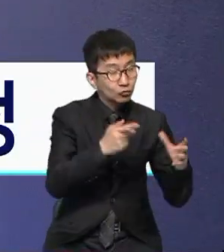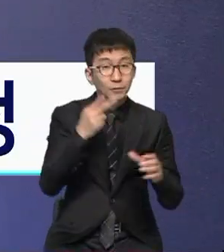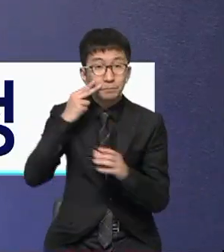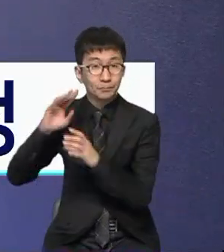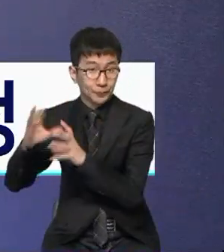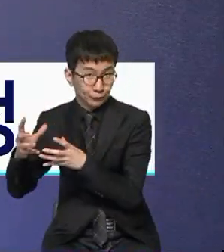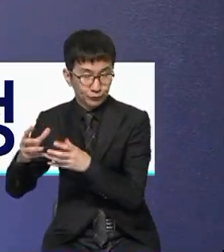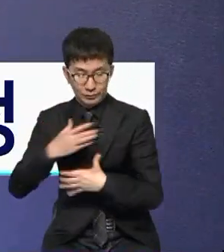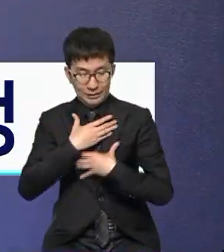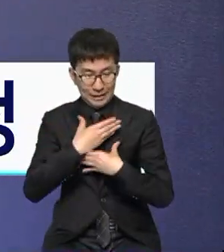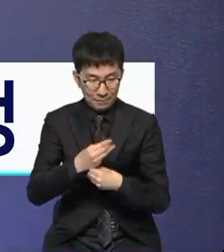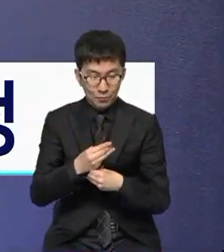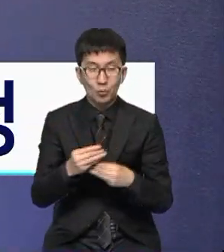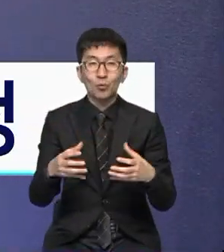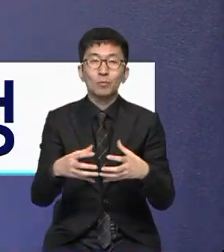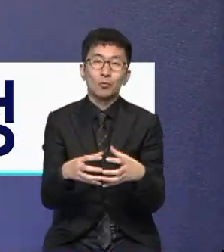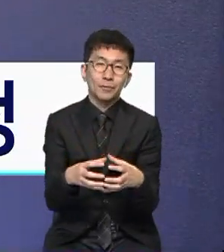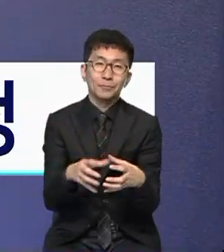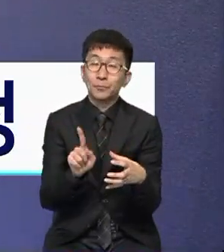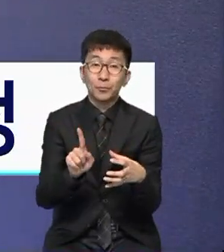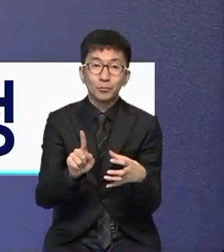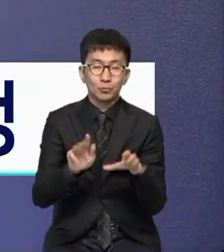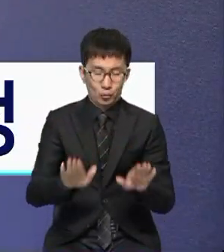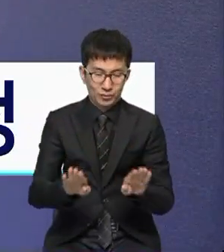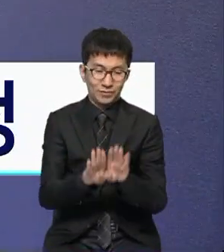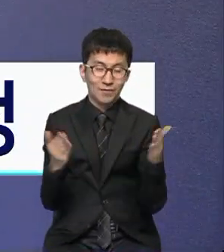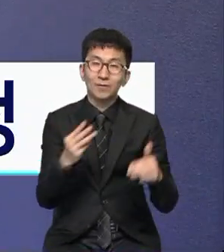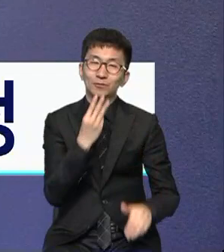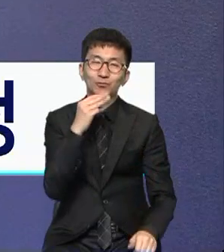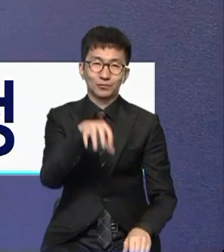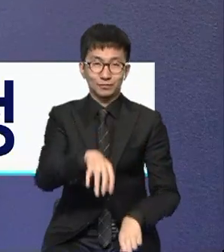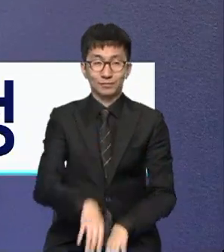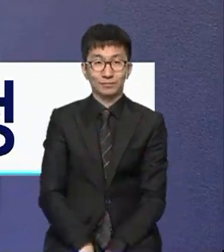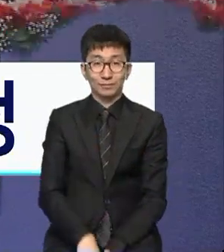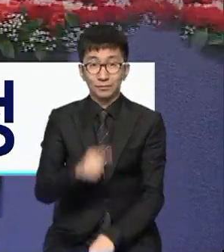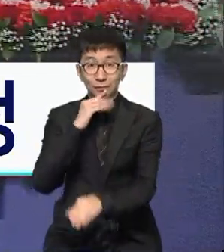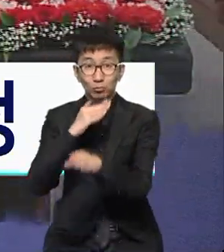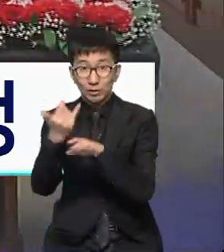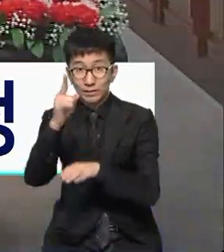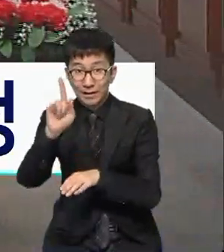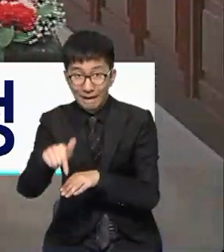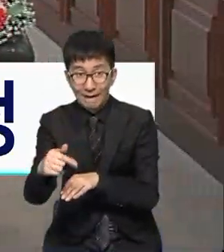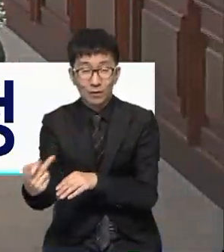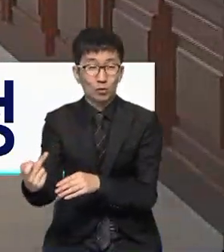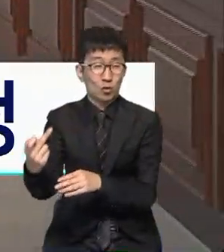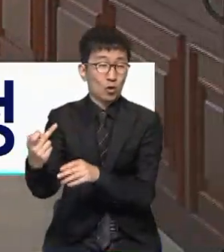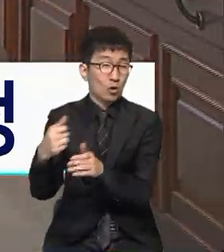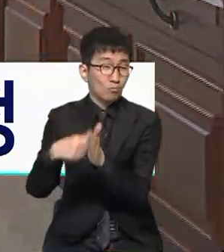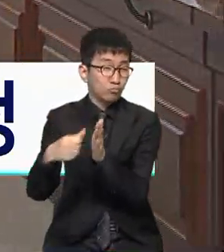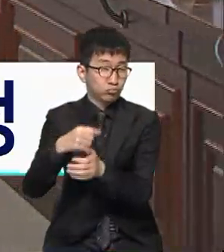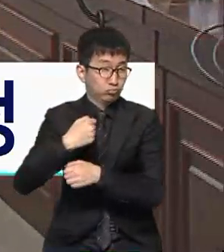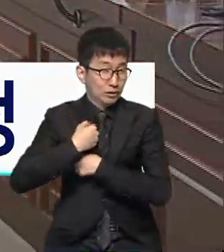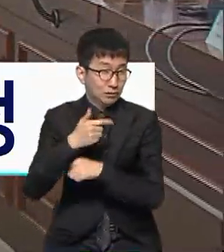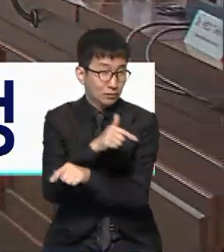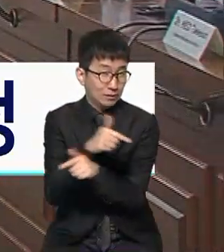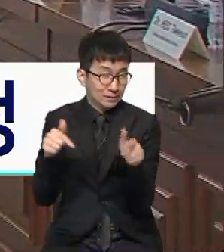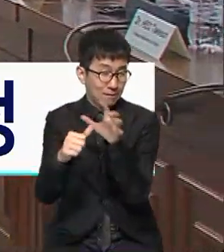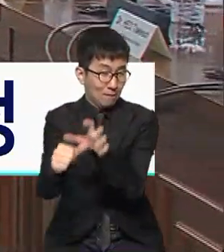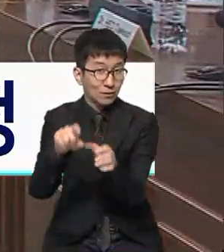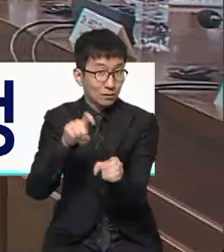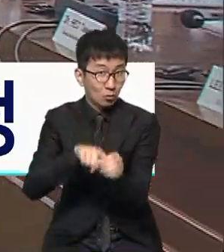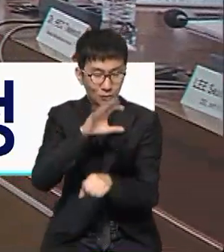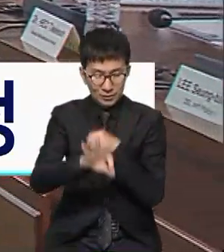한국과 미국의 안보협의회가 오늘 서울에서 열렸습니다. 북한의 핵과 대량 살상무기에 대응하는 억제